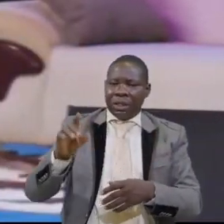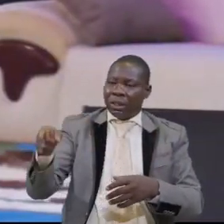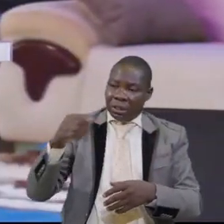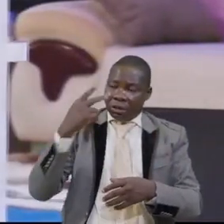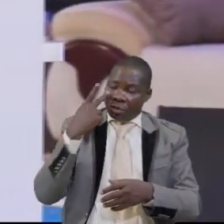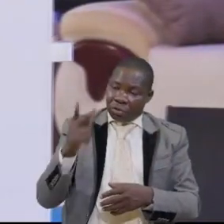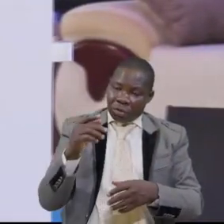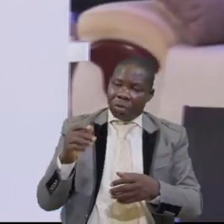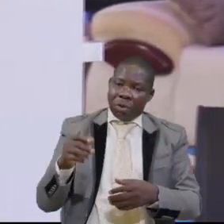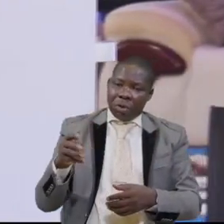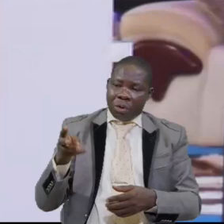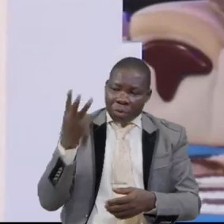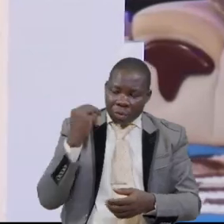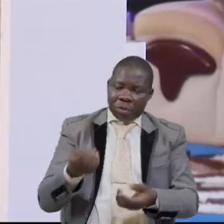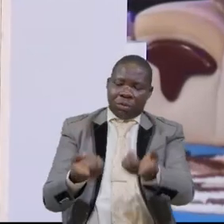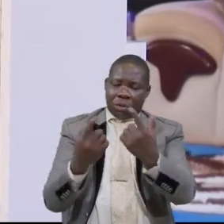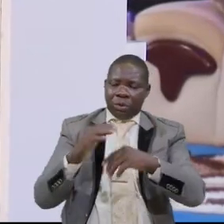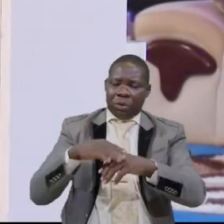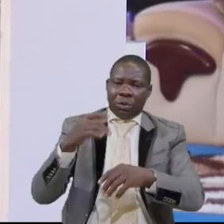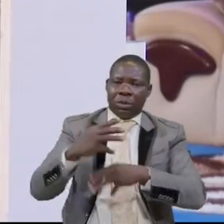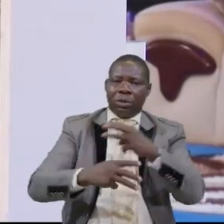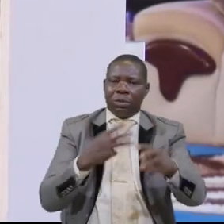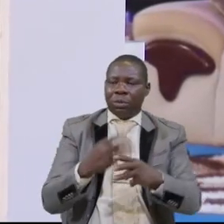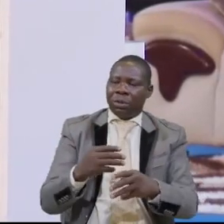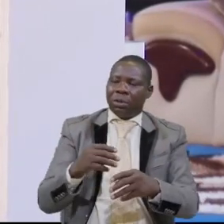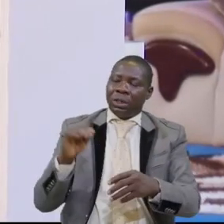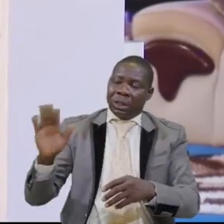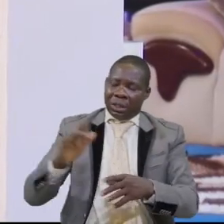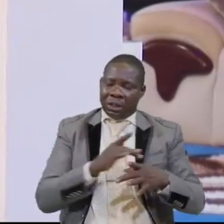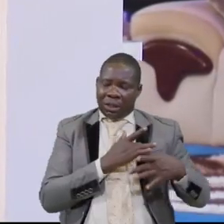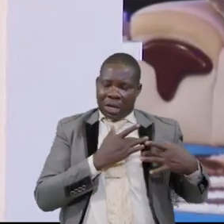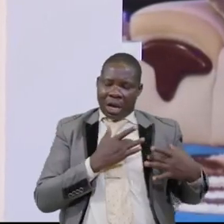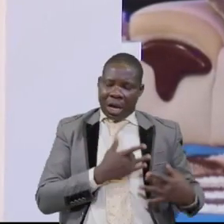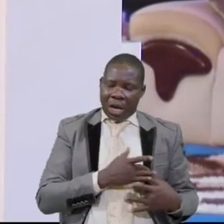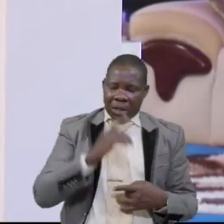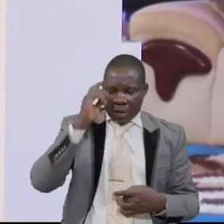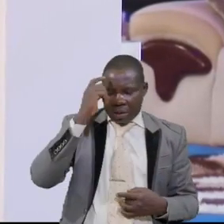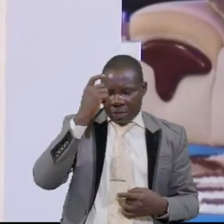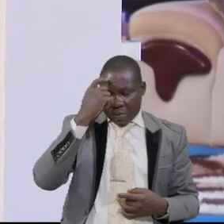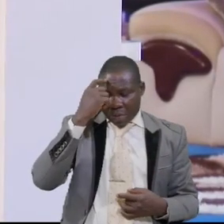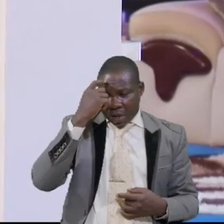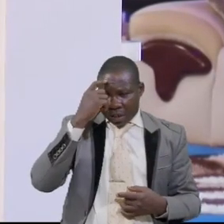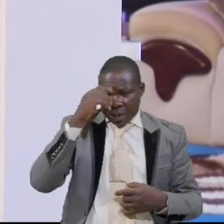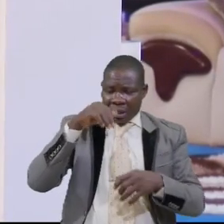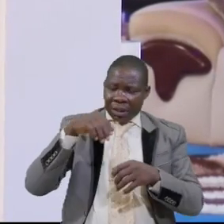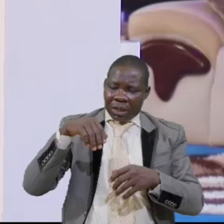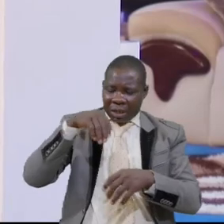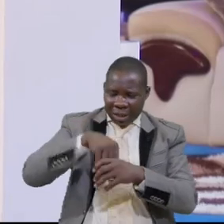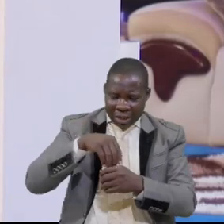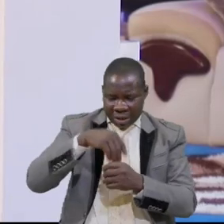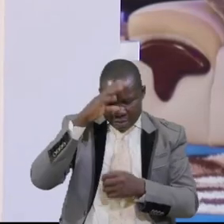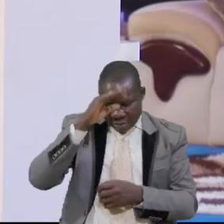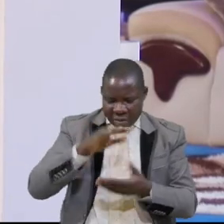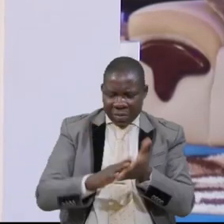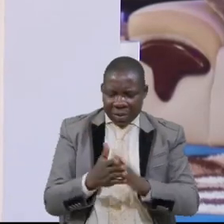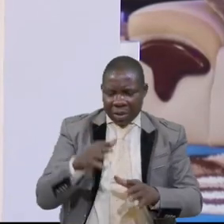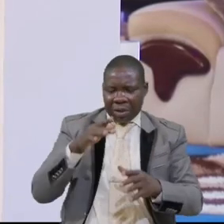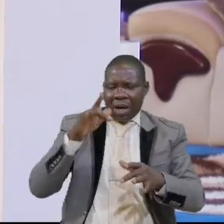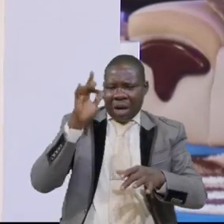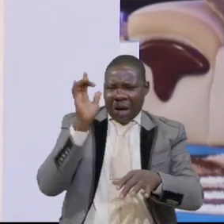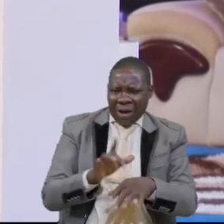venant sur le monde. Son cœur, sa pensée, son homme intérieur a été affecté et il